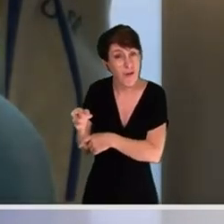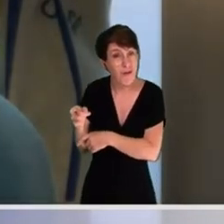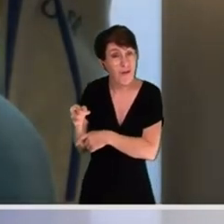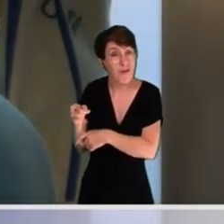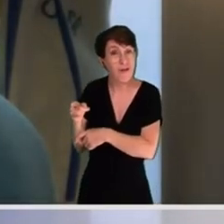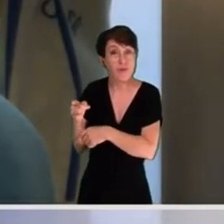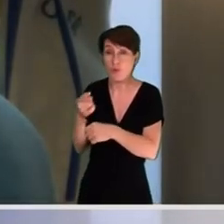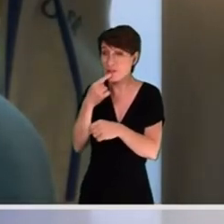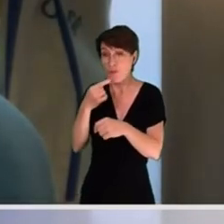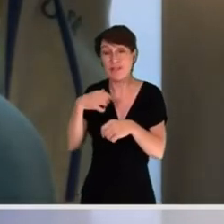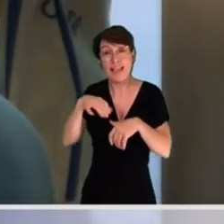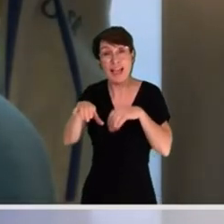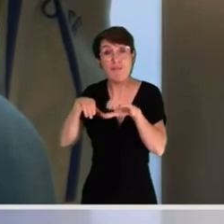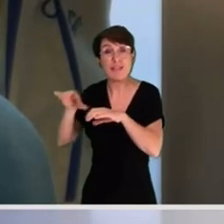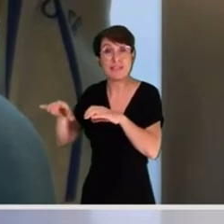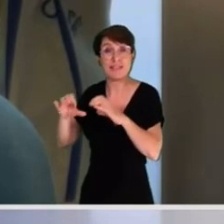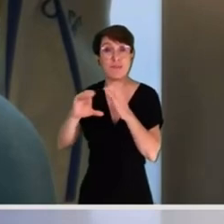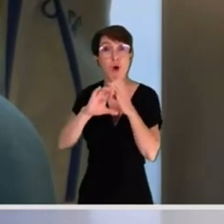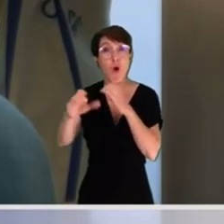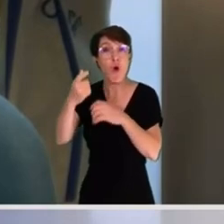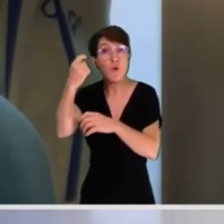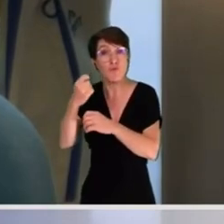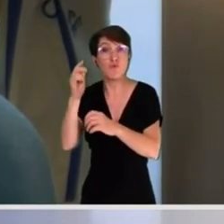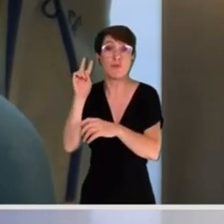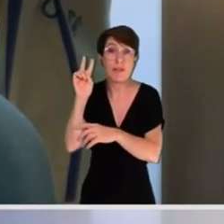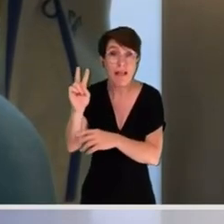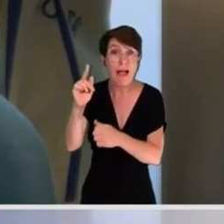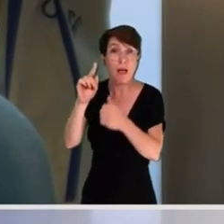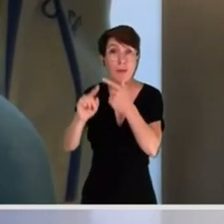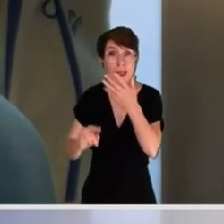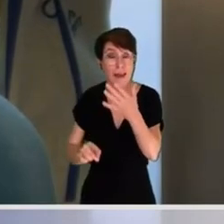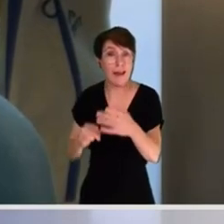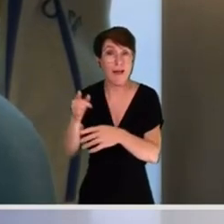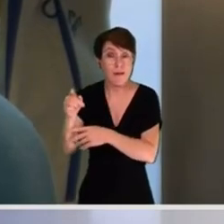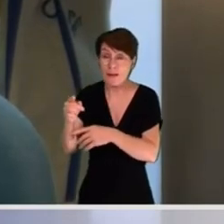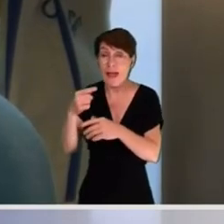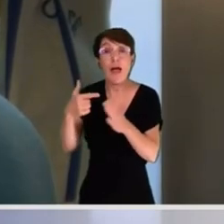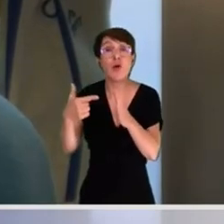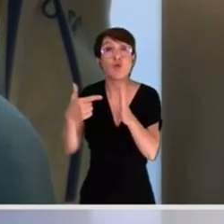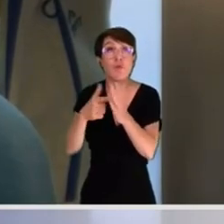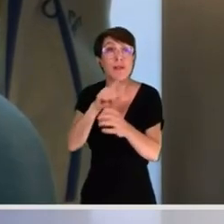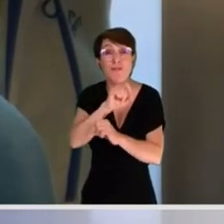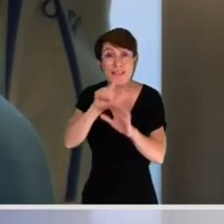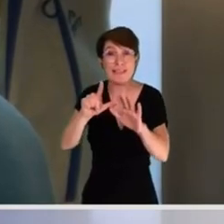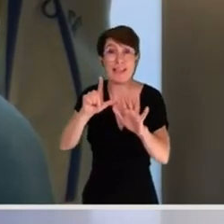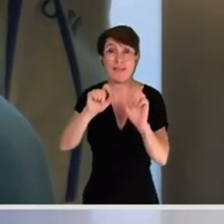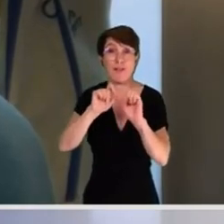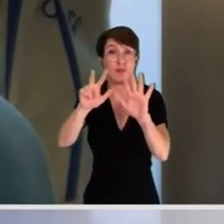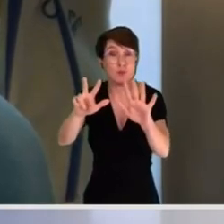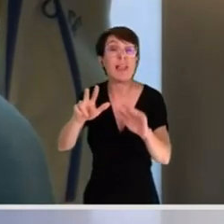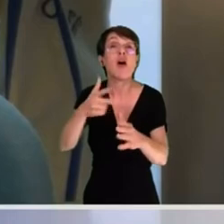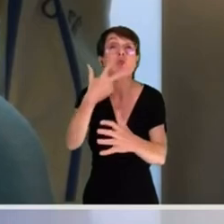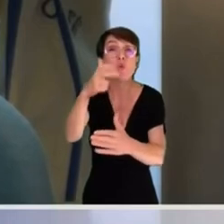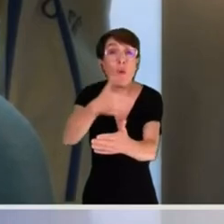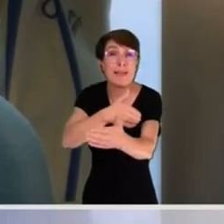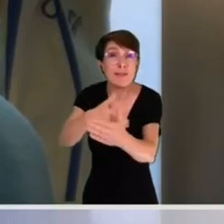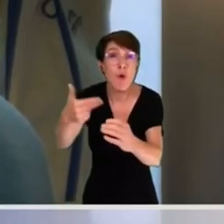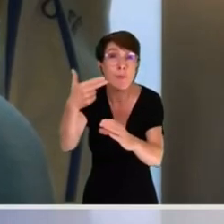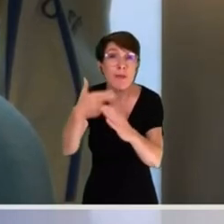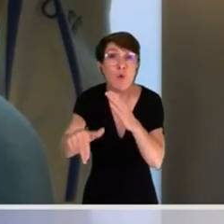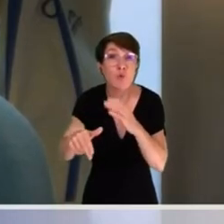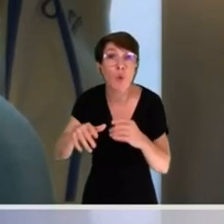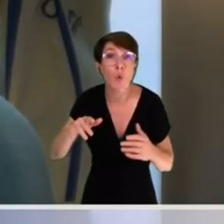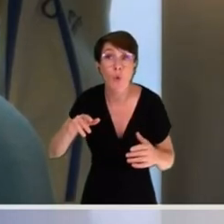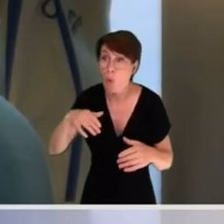investissements de matériel roulant. Il va falloir changer les rames de tramway 2027-28, 300 millions d'euros prévus par